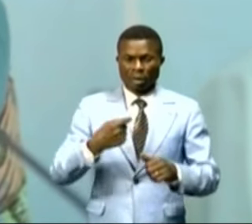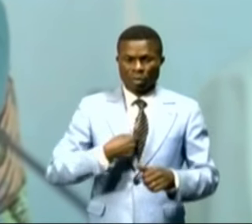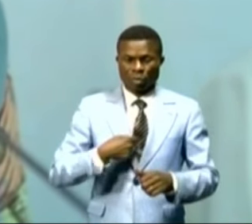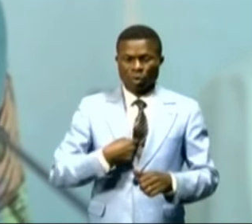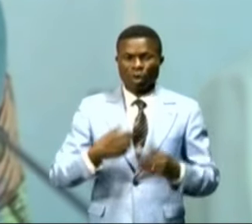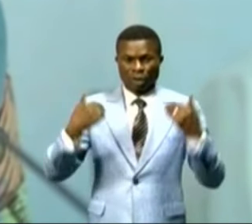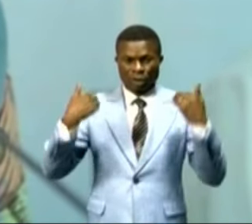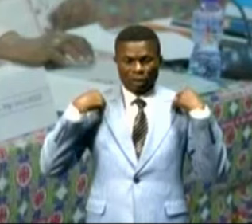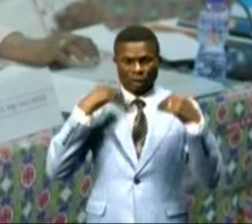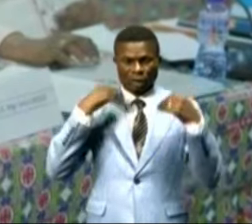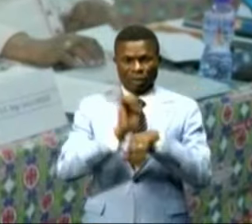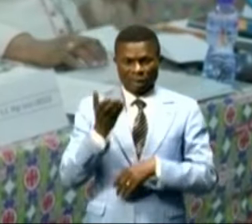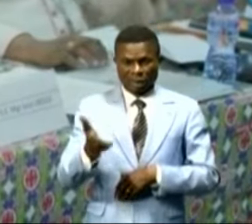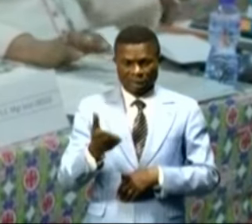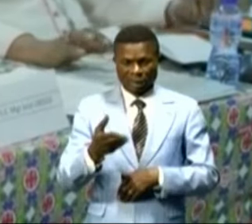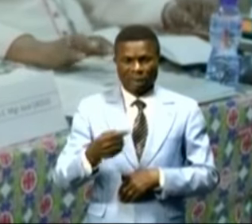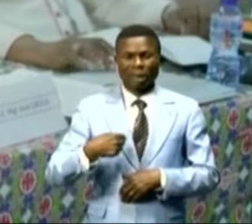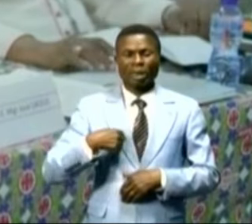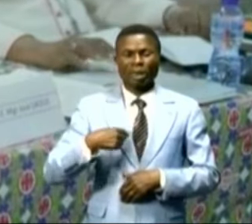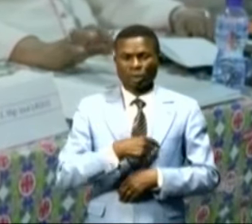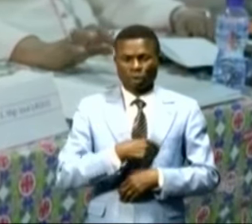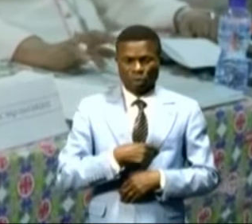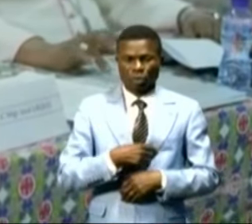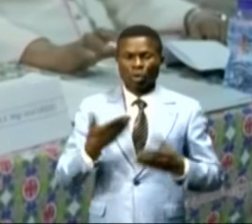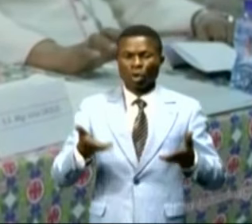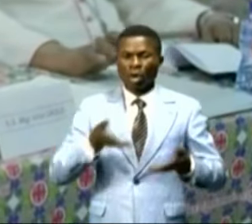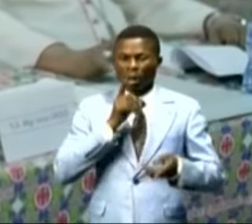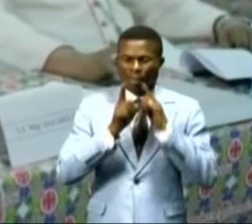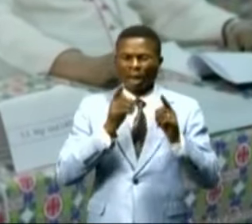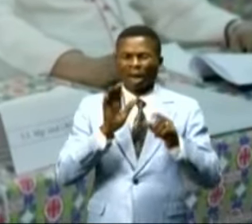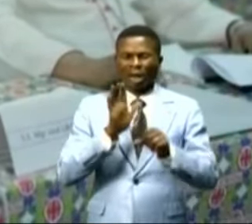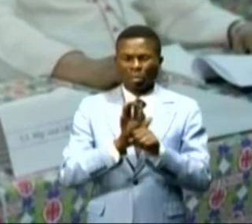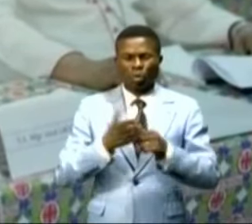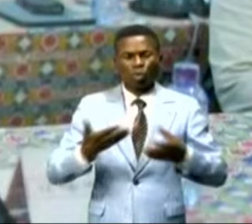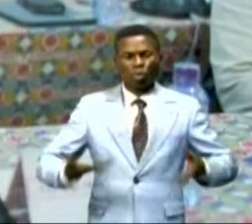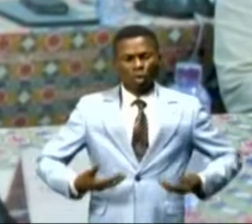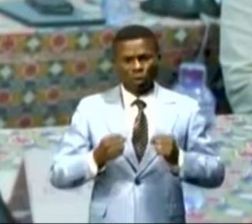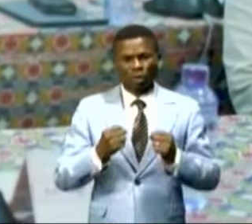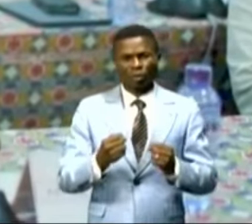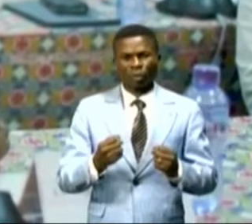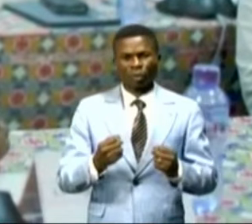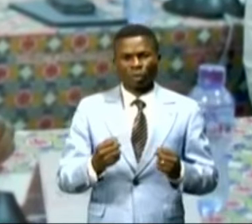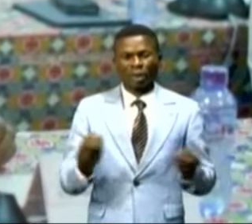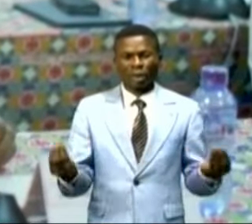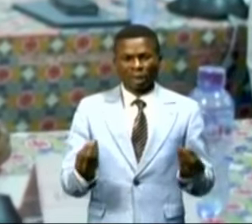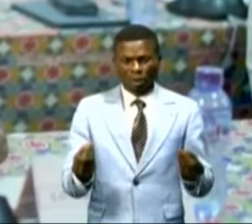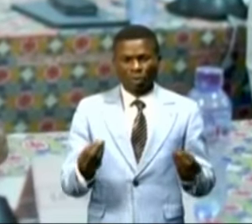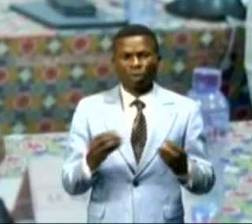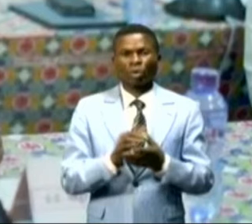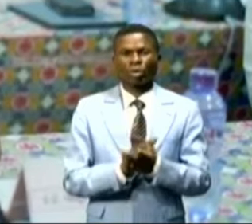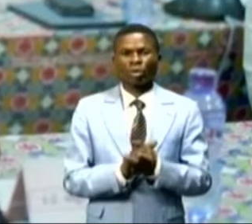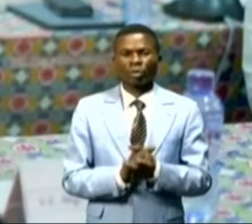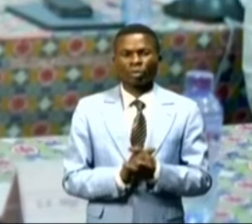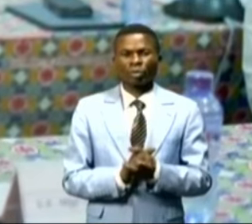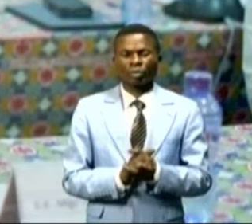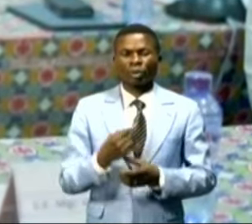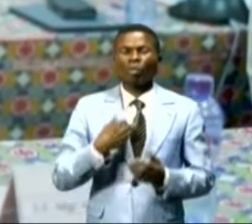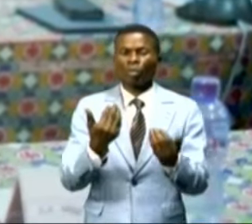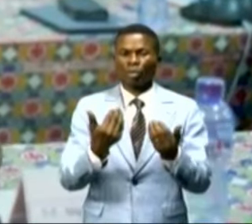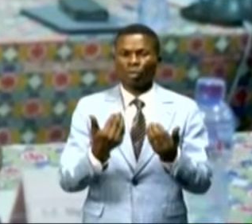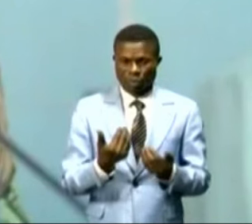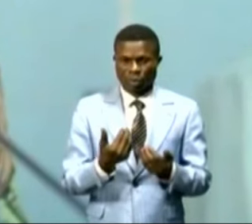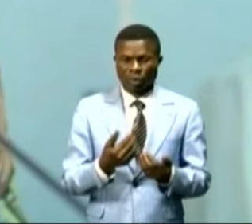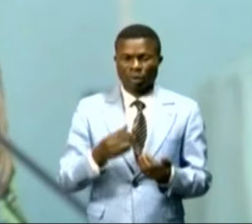l'Église de solliciter ce moment d'échange que j'estime important. Ainsi, je voudrais indiquer ici